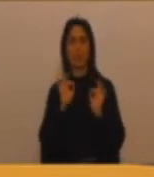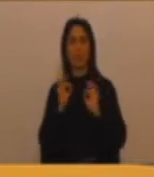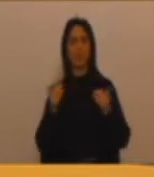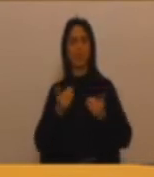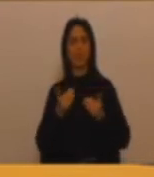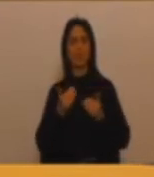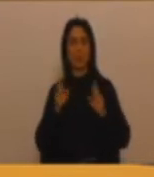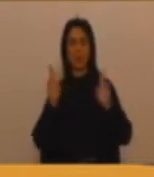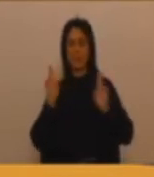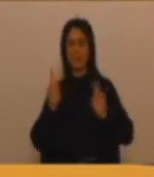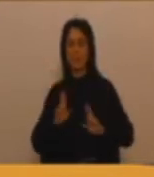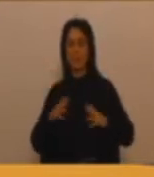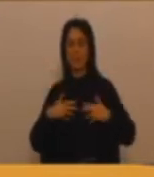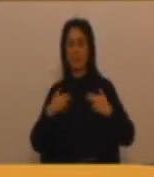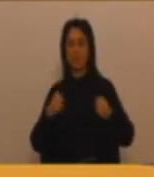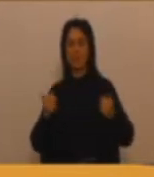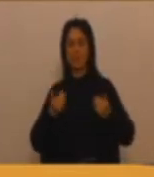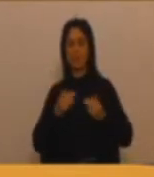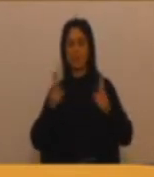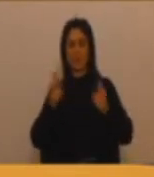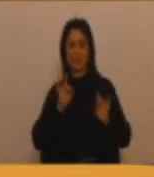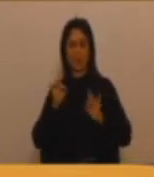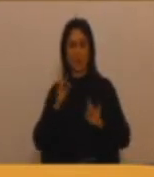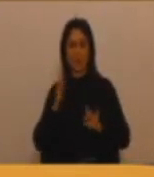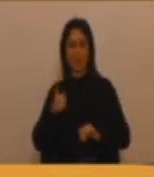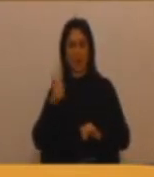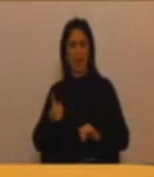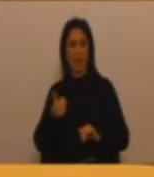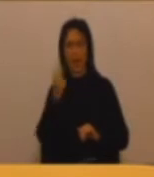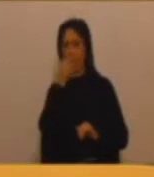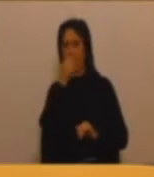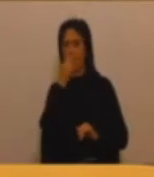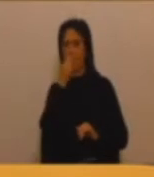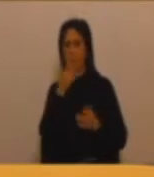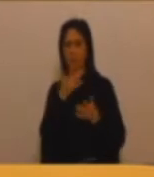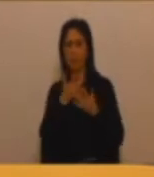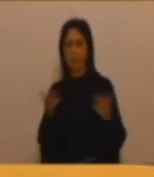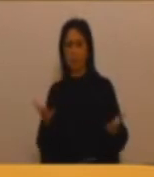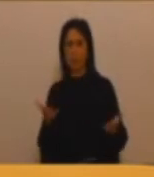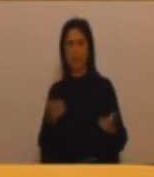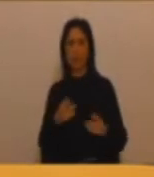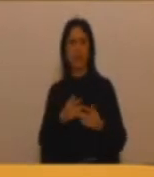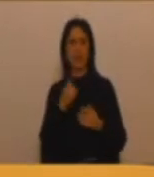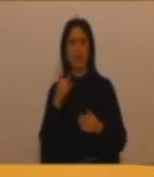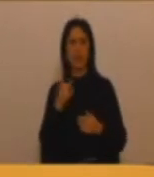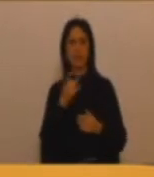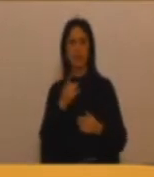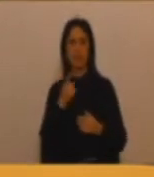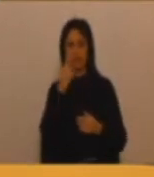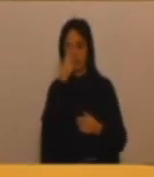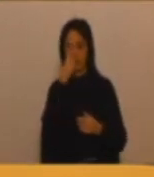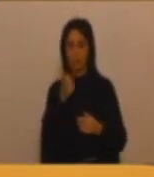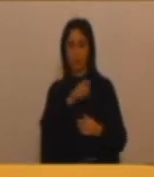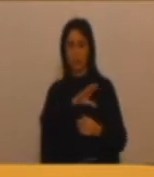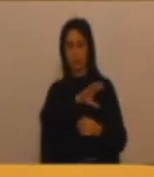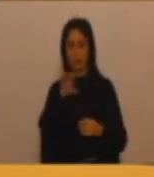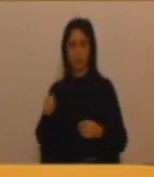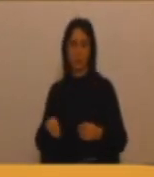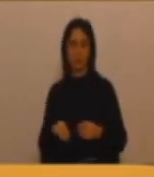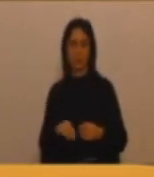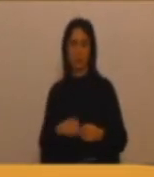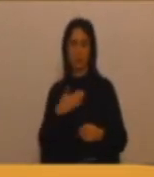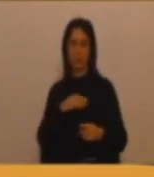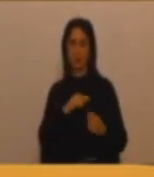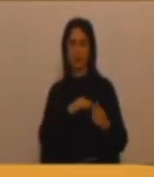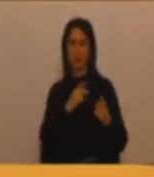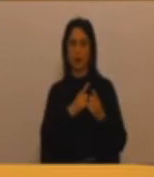ცხოვრების წესის ჯანსაღი ცხოვრების წესის კარგი პროდუქტების და კიდევ ერთხელ გავაფრთხილებ ყველას ჩემს